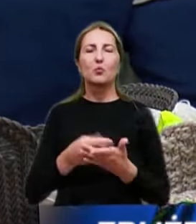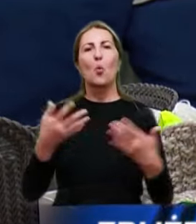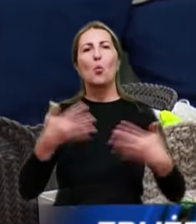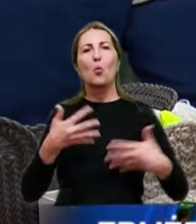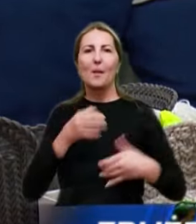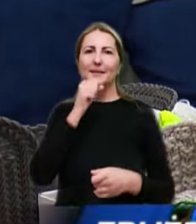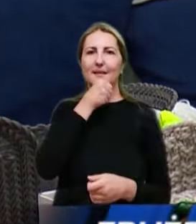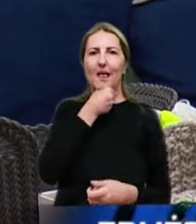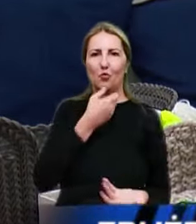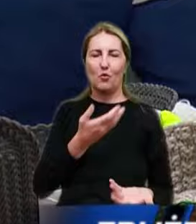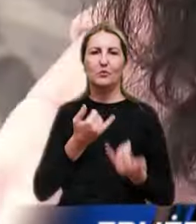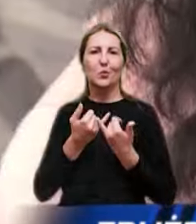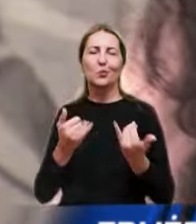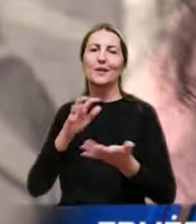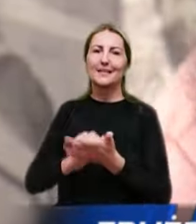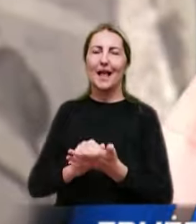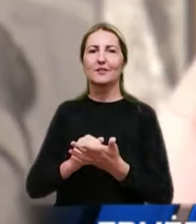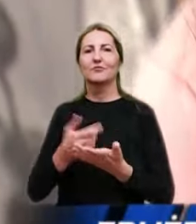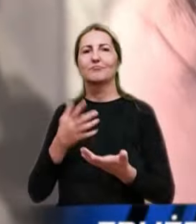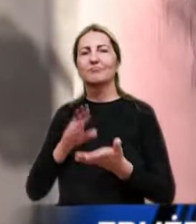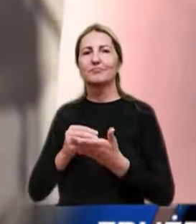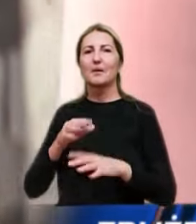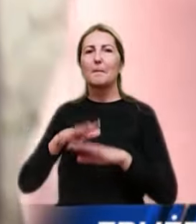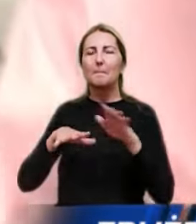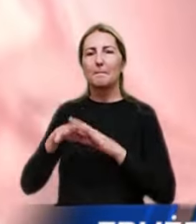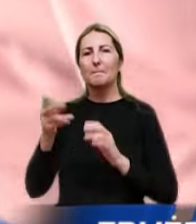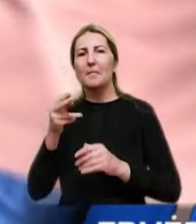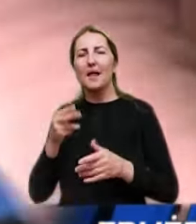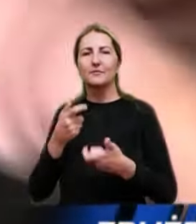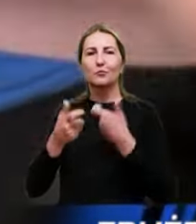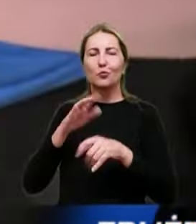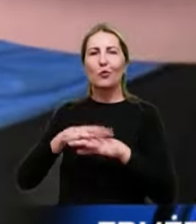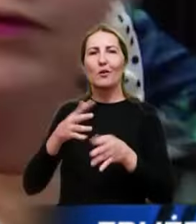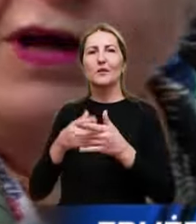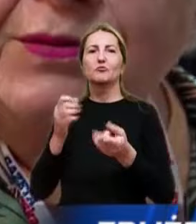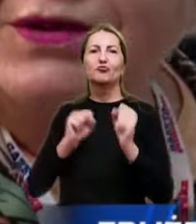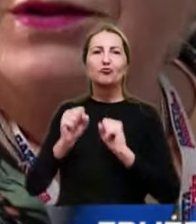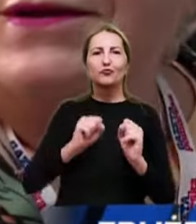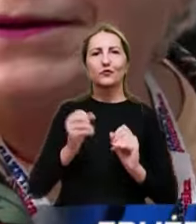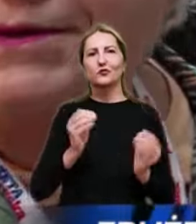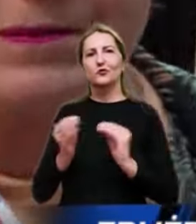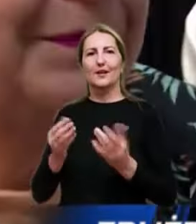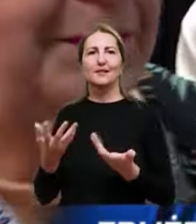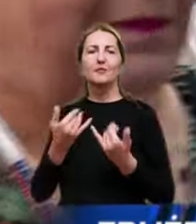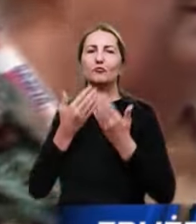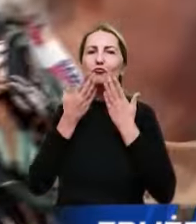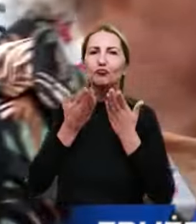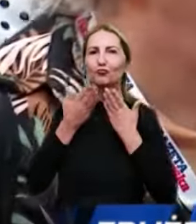Różne zajęcia manualne. Ćwiczenia można robić, jakieś